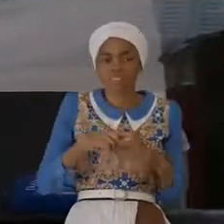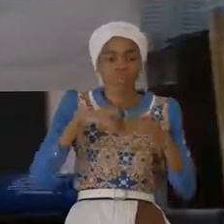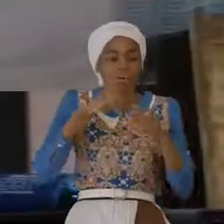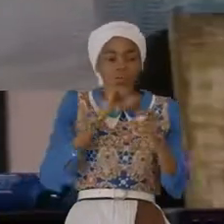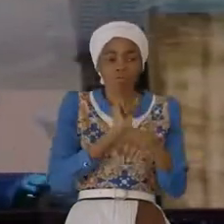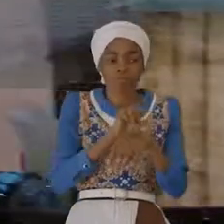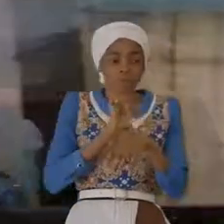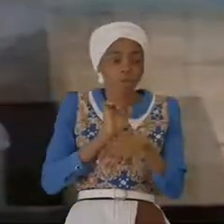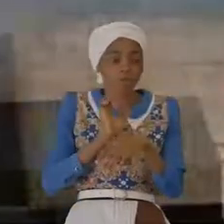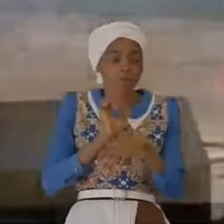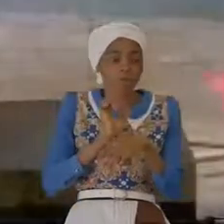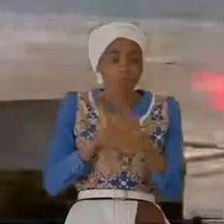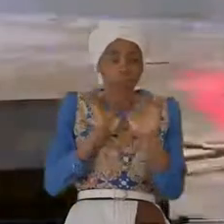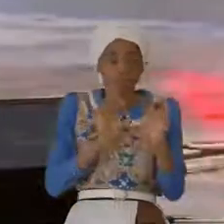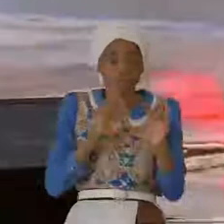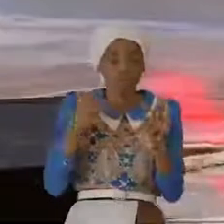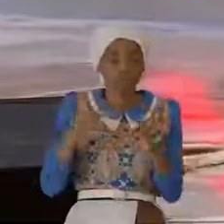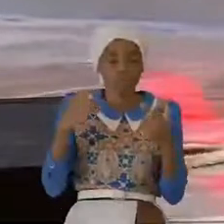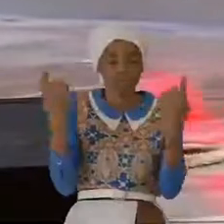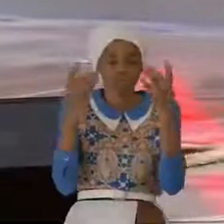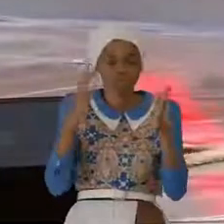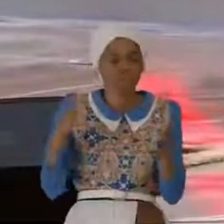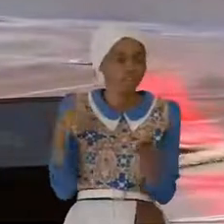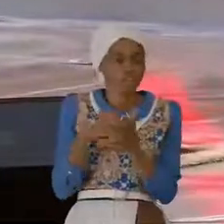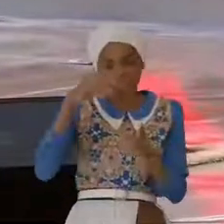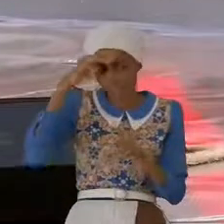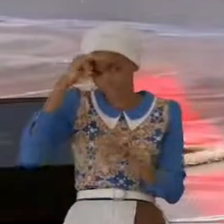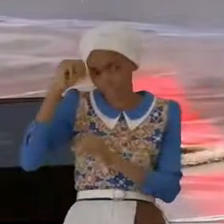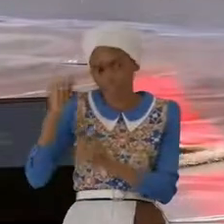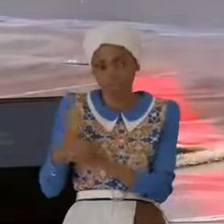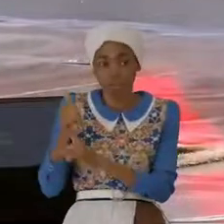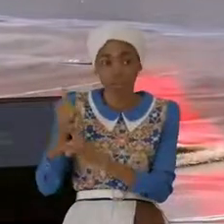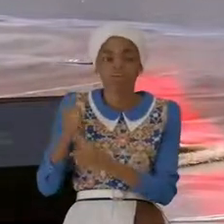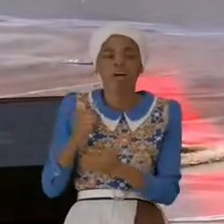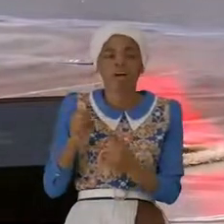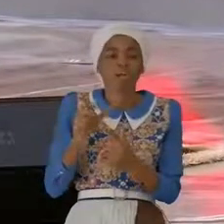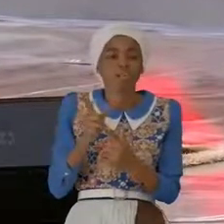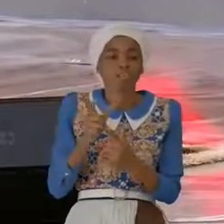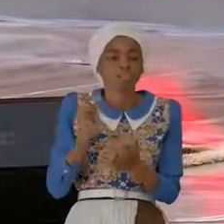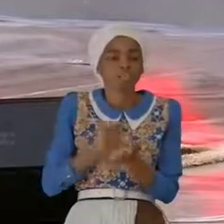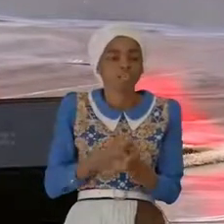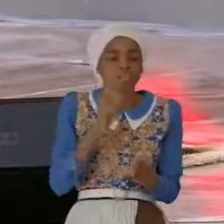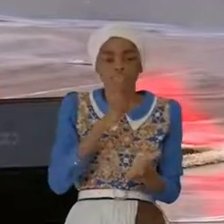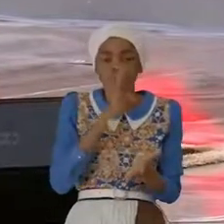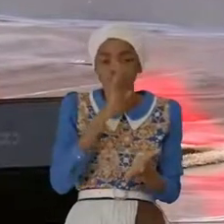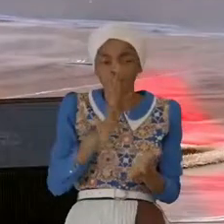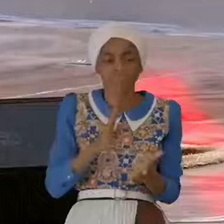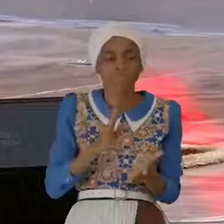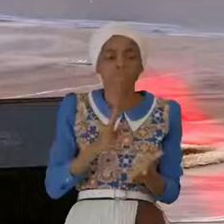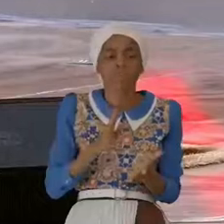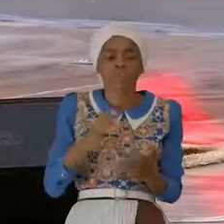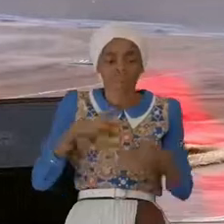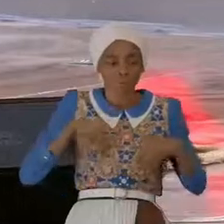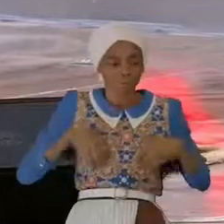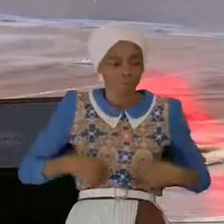telle opposition de la part des pécheurs, afin que vous ne vous lassiez point l'âme